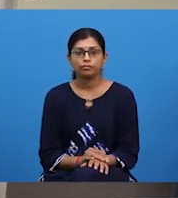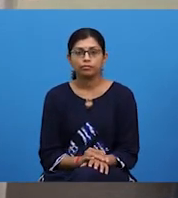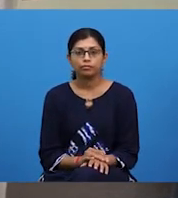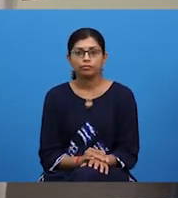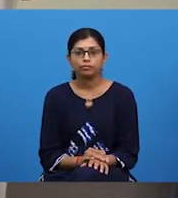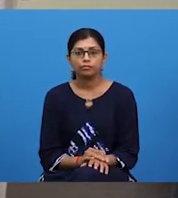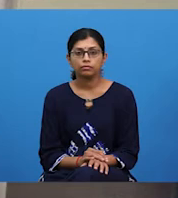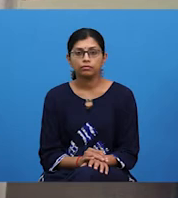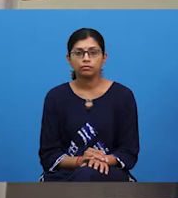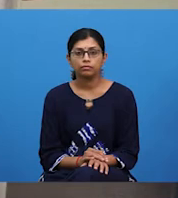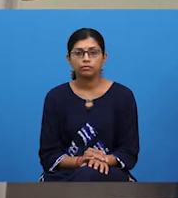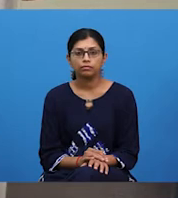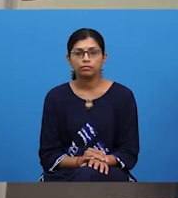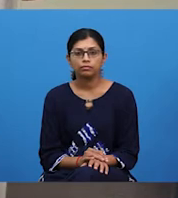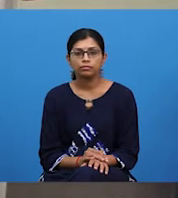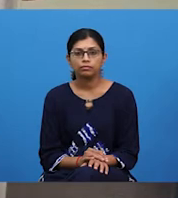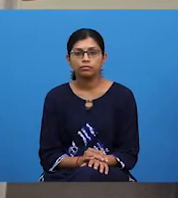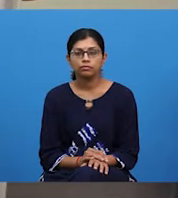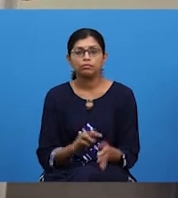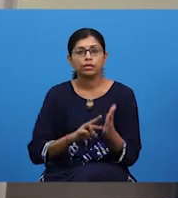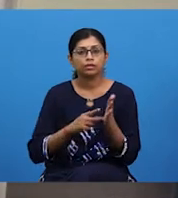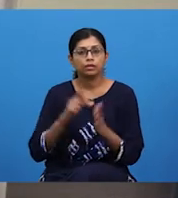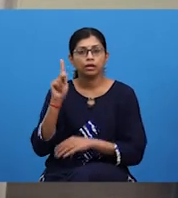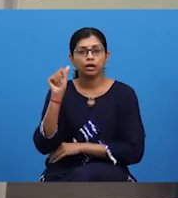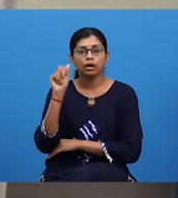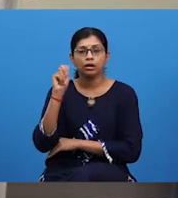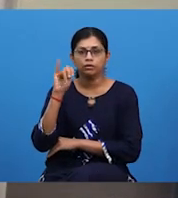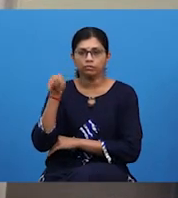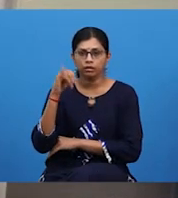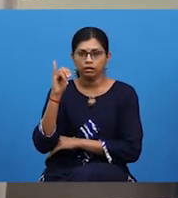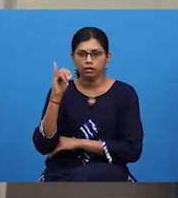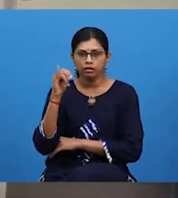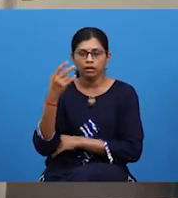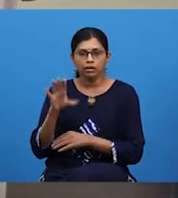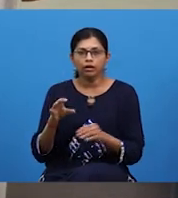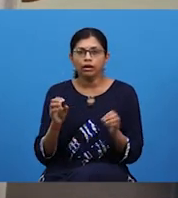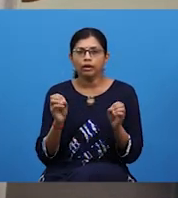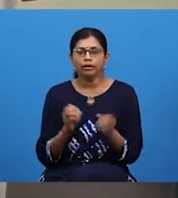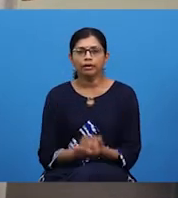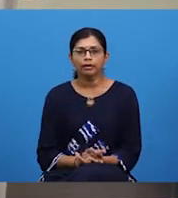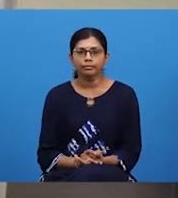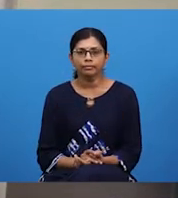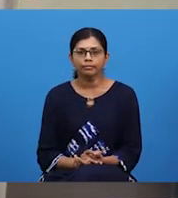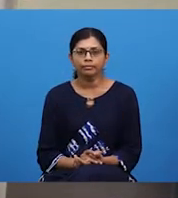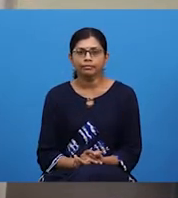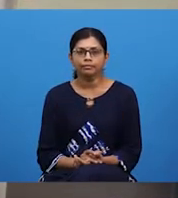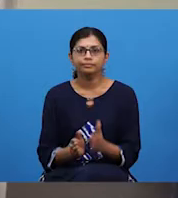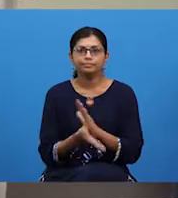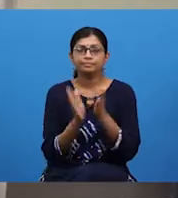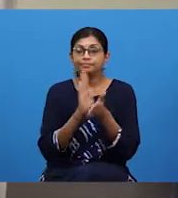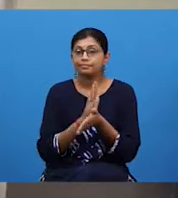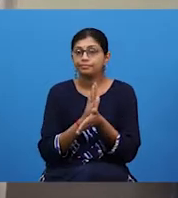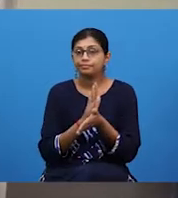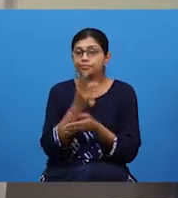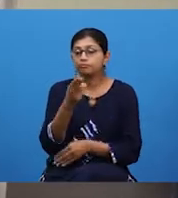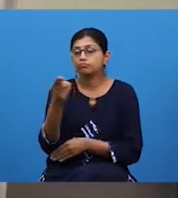larutan Audi. Ini maksudnya kanji sudah tidak hadir, bermakna kanji sudah menjadi